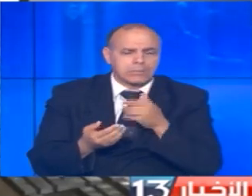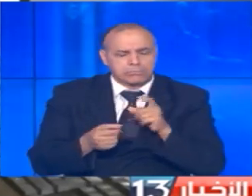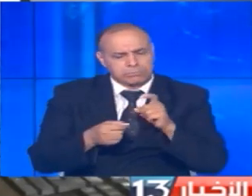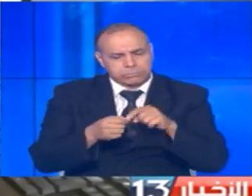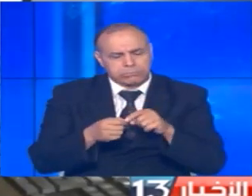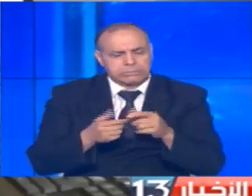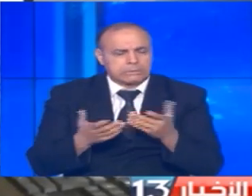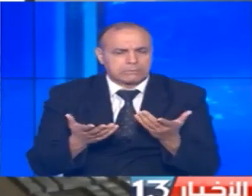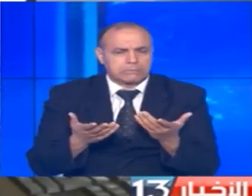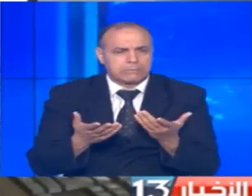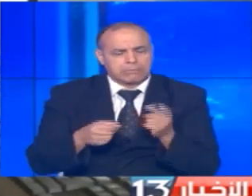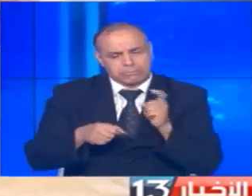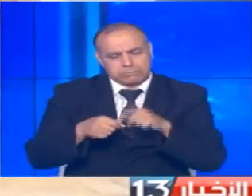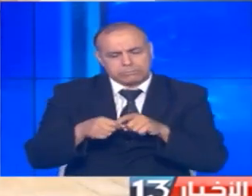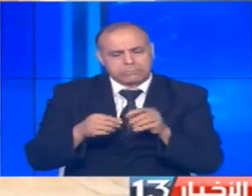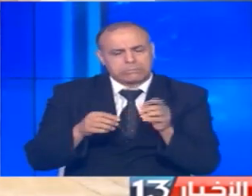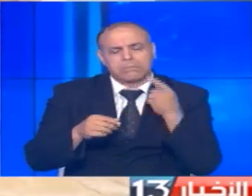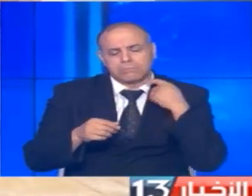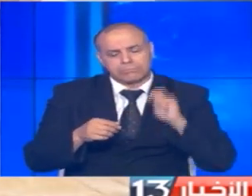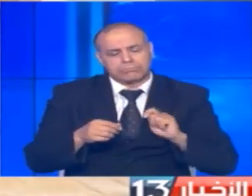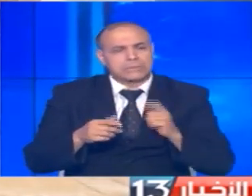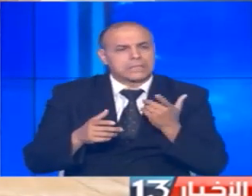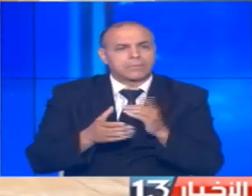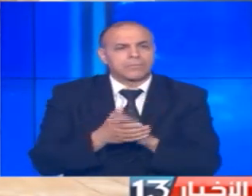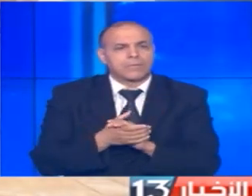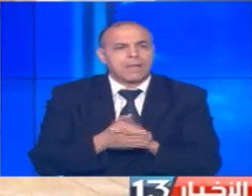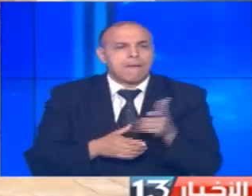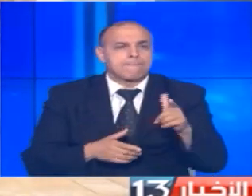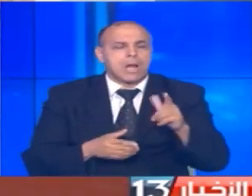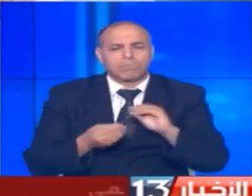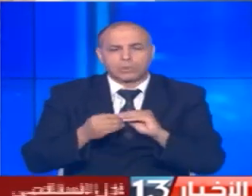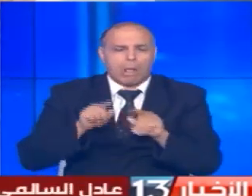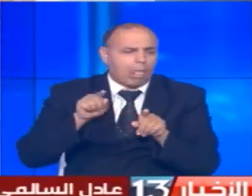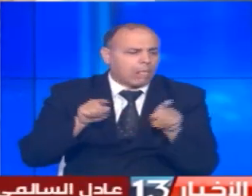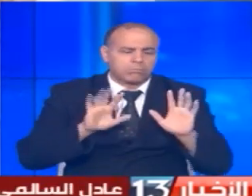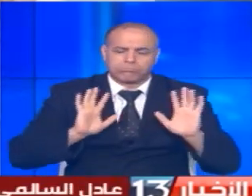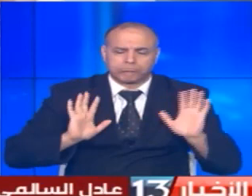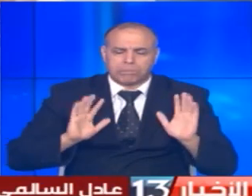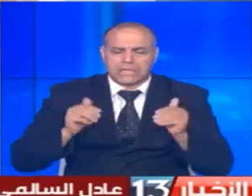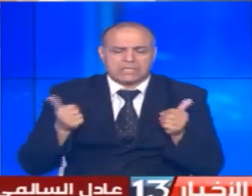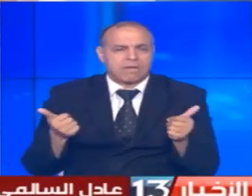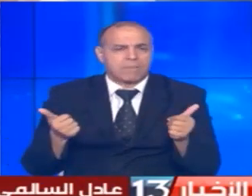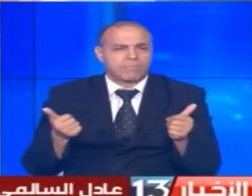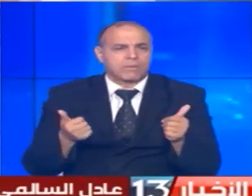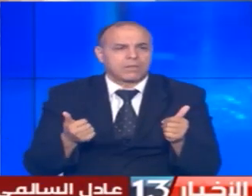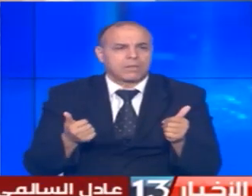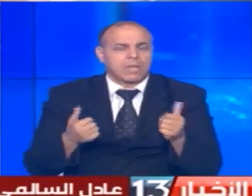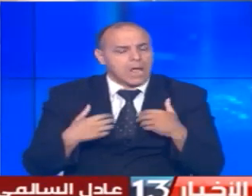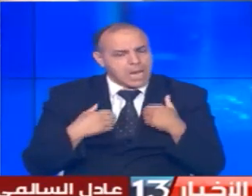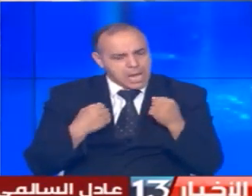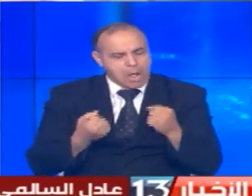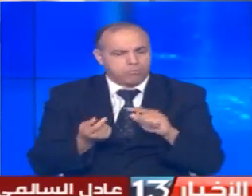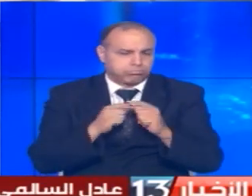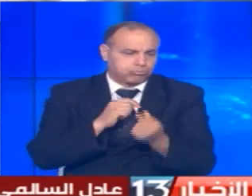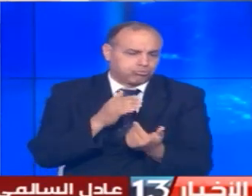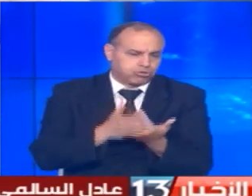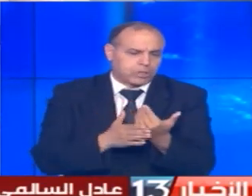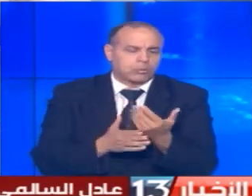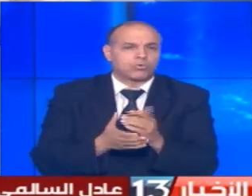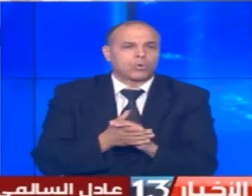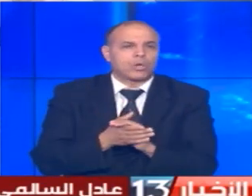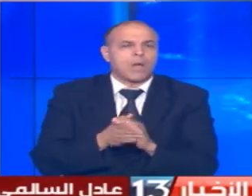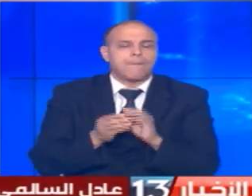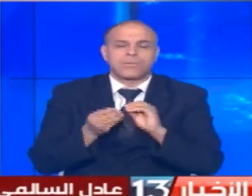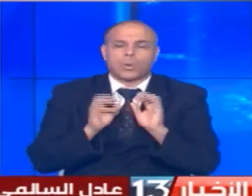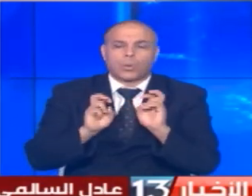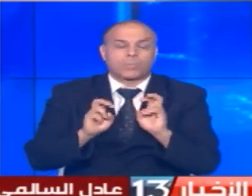وسهولة كبيرة في الترسيم. الحمد لله معناتها ما عندهمش هم التشكيات برشا، ما احنا ديما نحاولوا نجدوا ديما نحاولوا باش الطلبة ما يلقوش